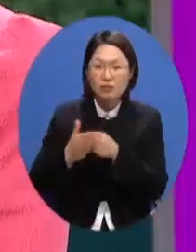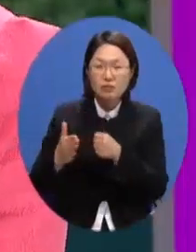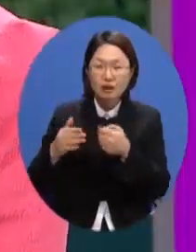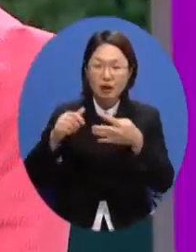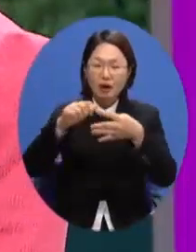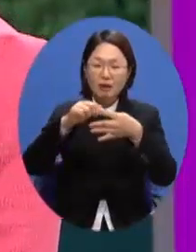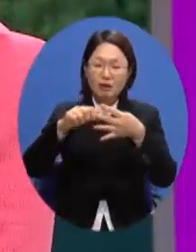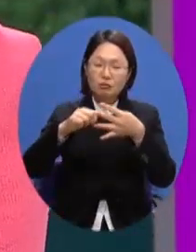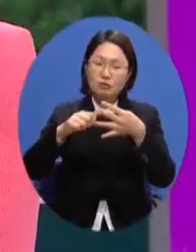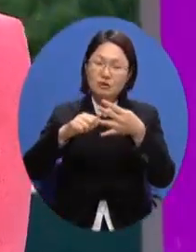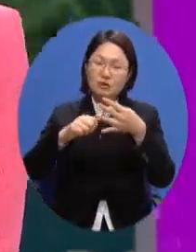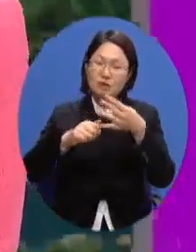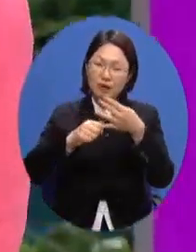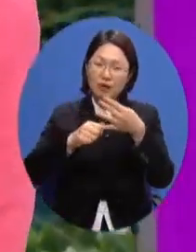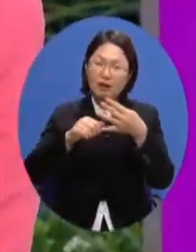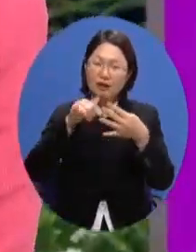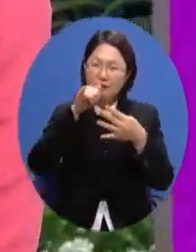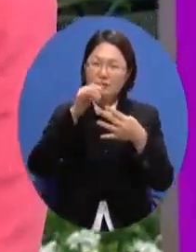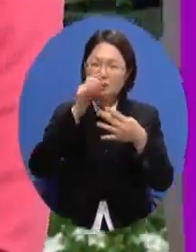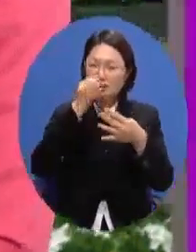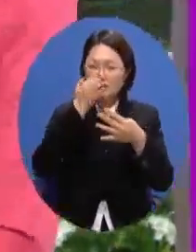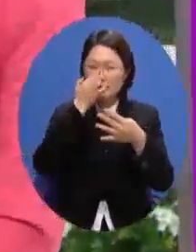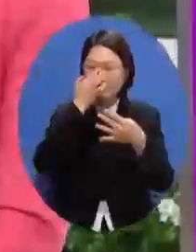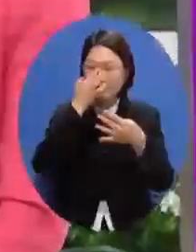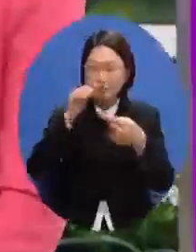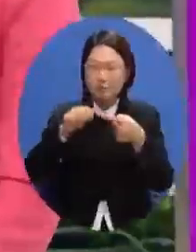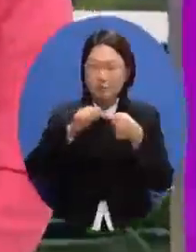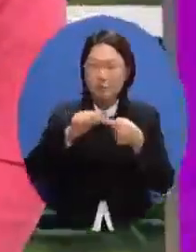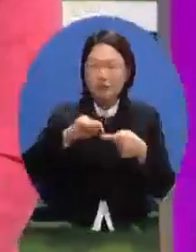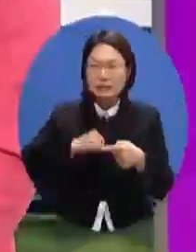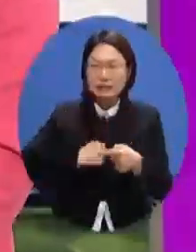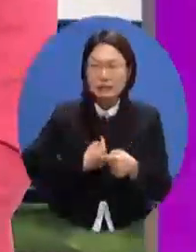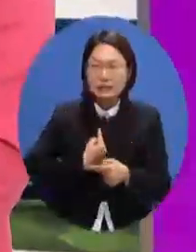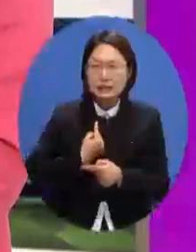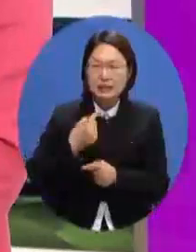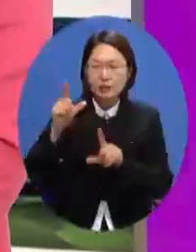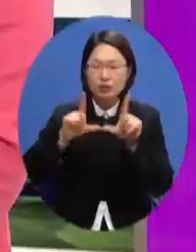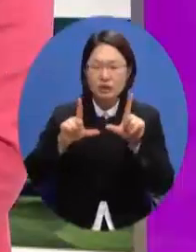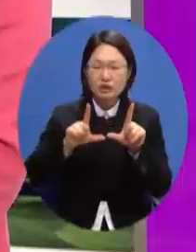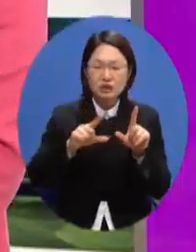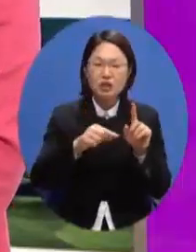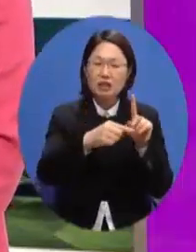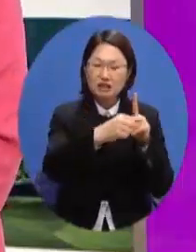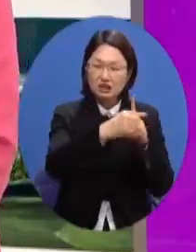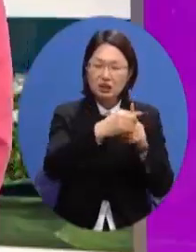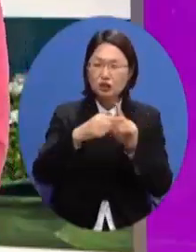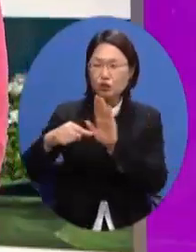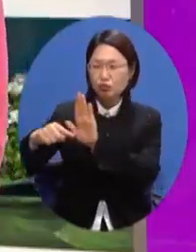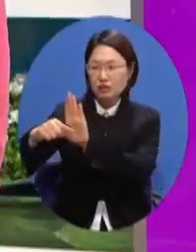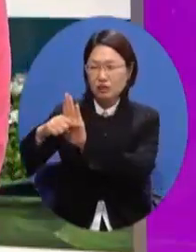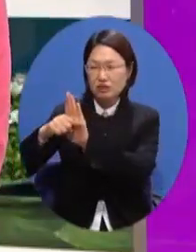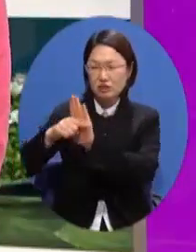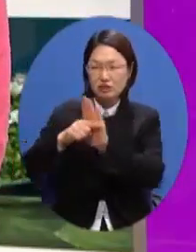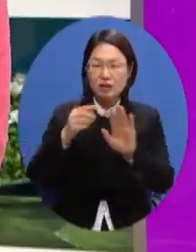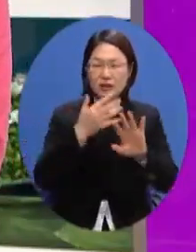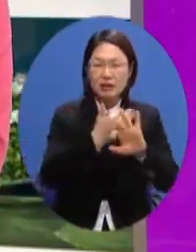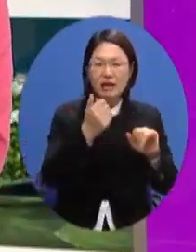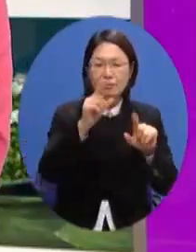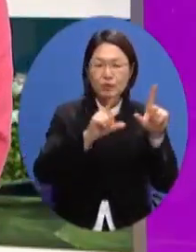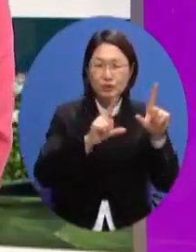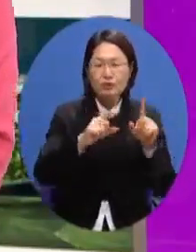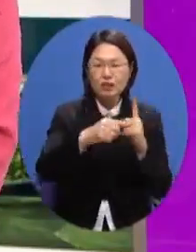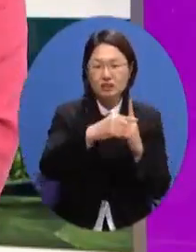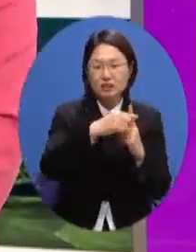조합이 나와요. 여기 그림에서 보면 자기 모델에서 긍정적 혹은 부정적, 타인 모델에서